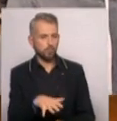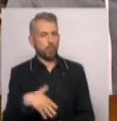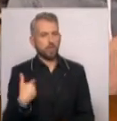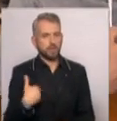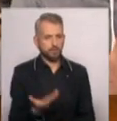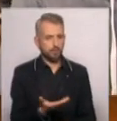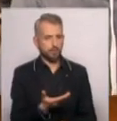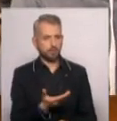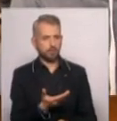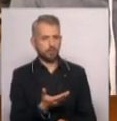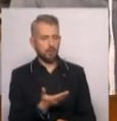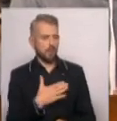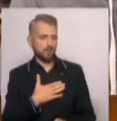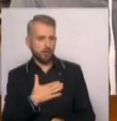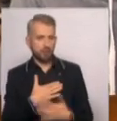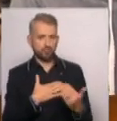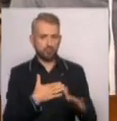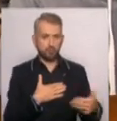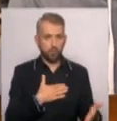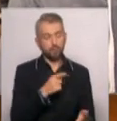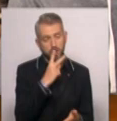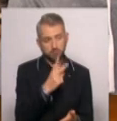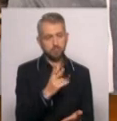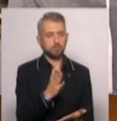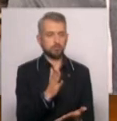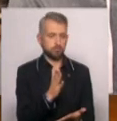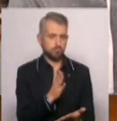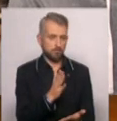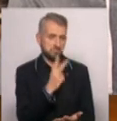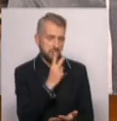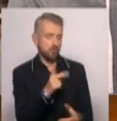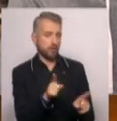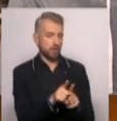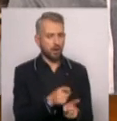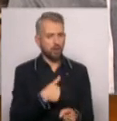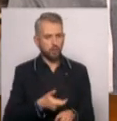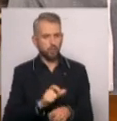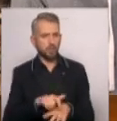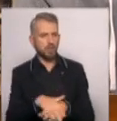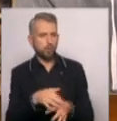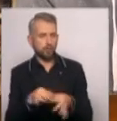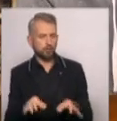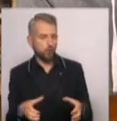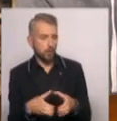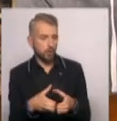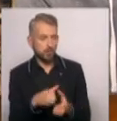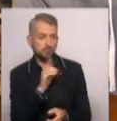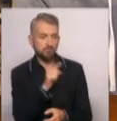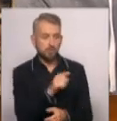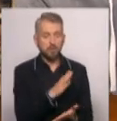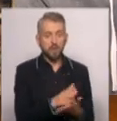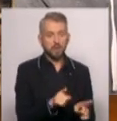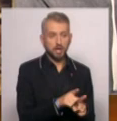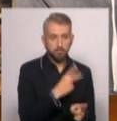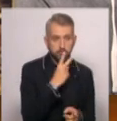воно ні з нашої, ні з її боку. Вона мала таке бачення. А ми дуже демократичний колектив, і Наталя мала таке бачення, а ми